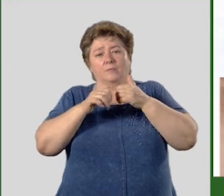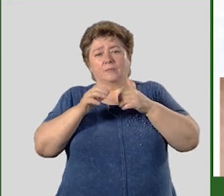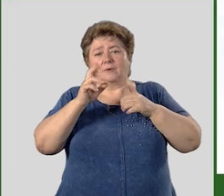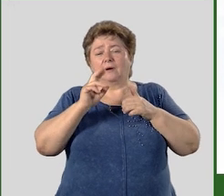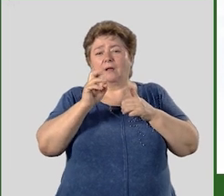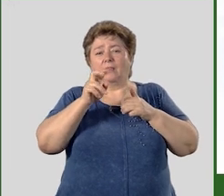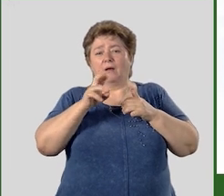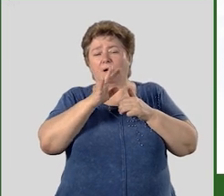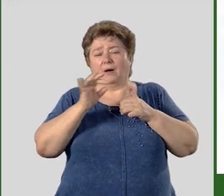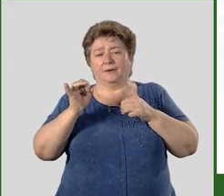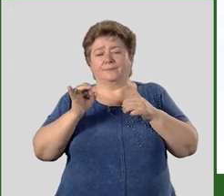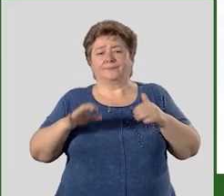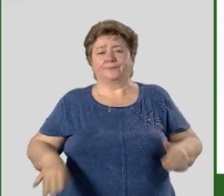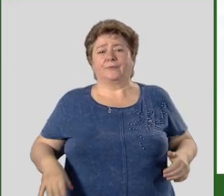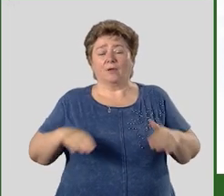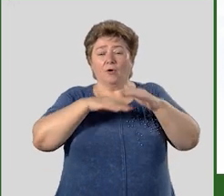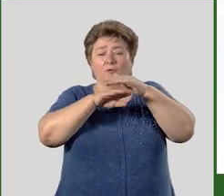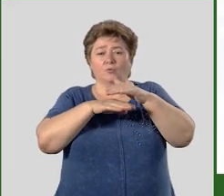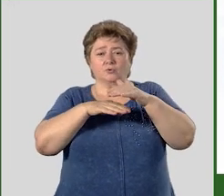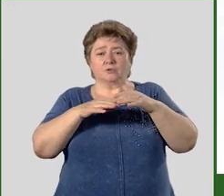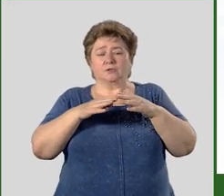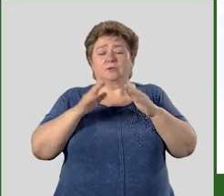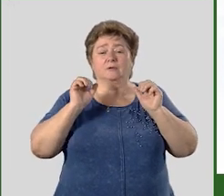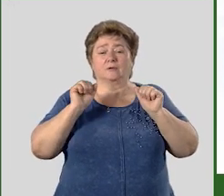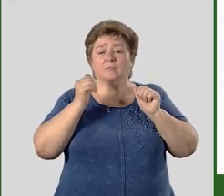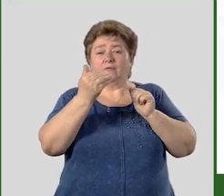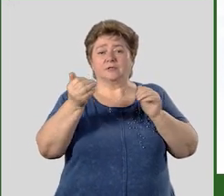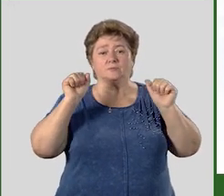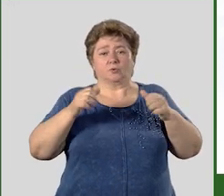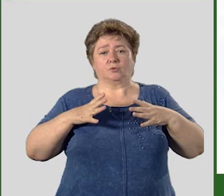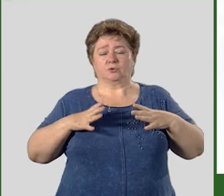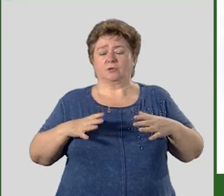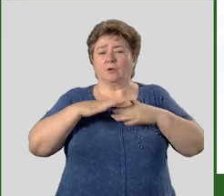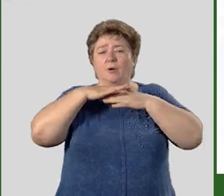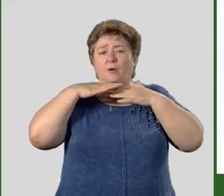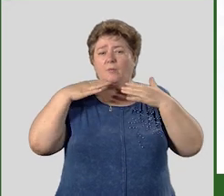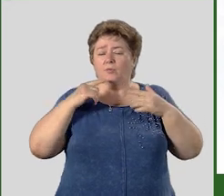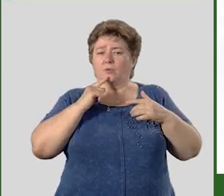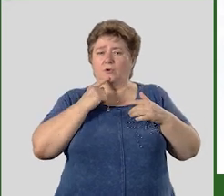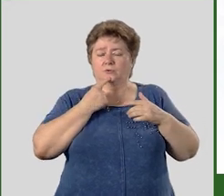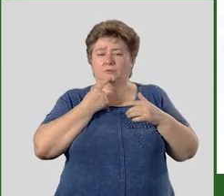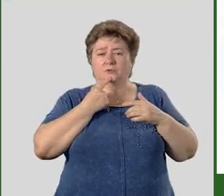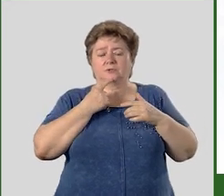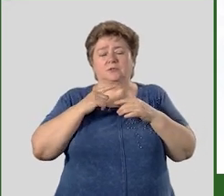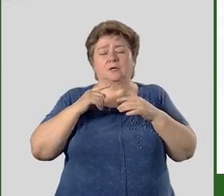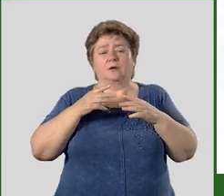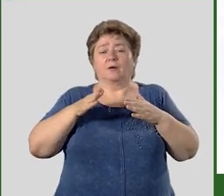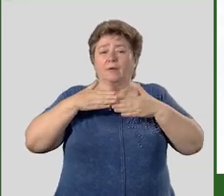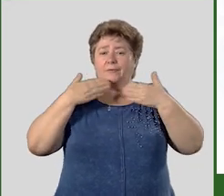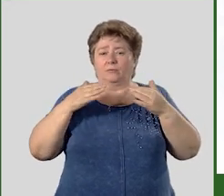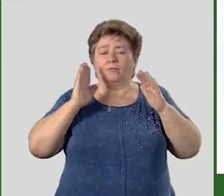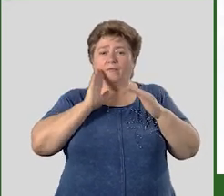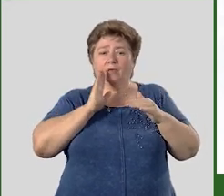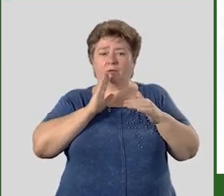Калахари. В пустыне вас могут ожидать многочисленные трудности: отсутствие